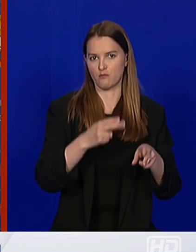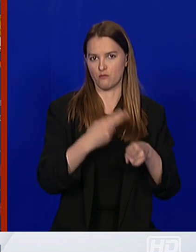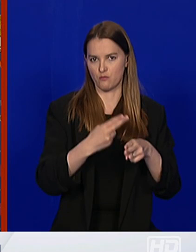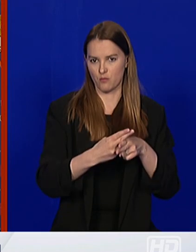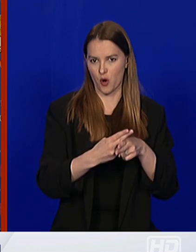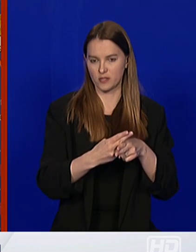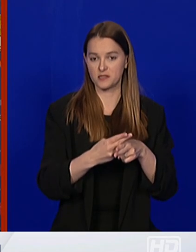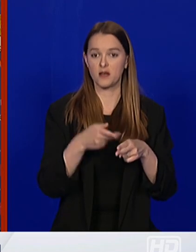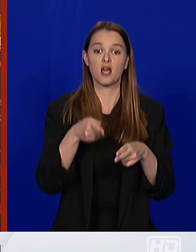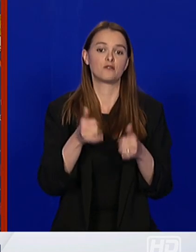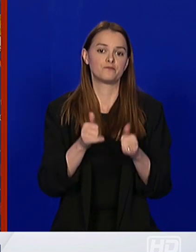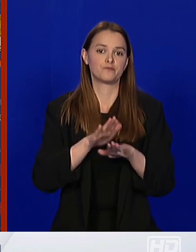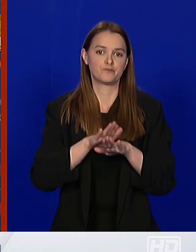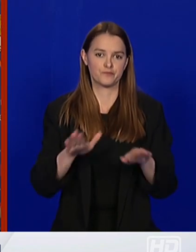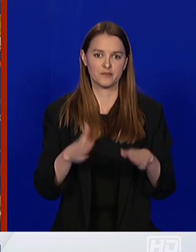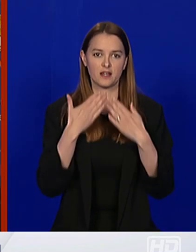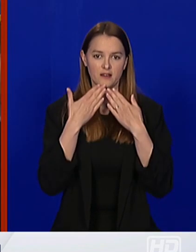u ovom trenutku toliko. Hvala vam.